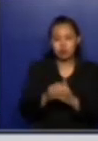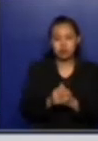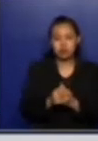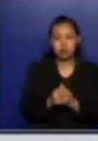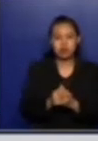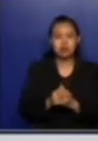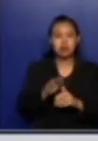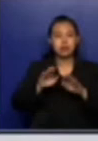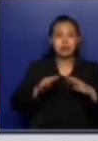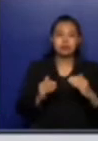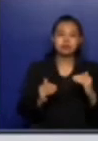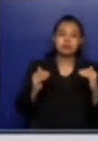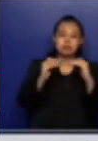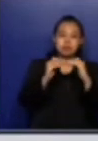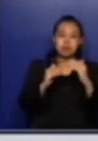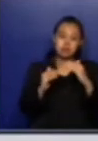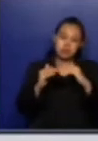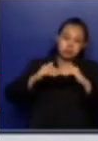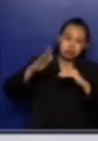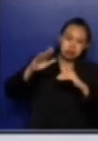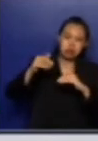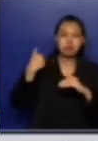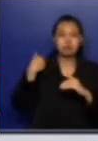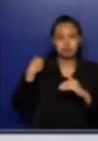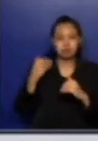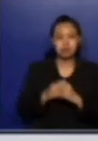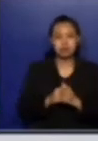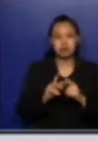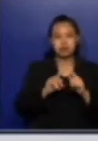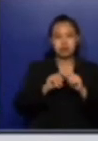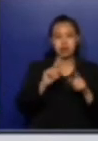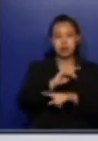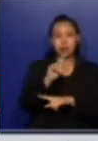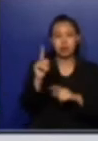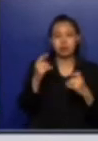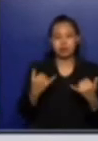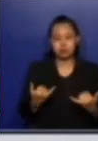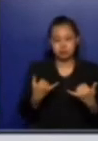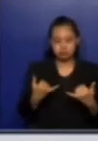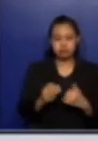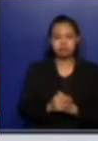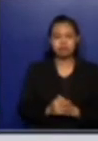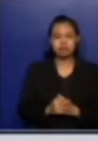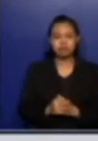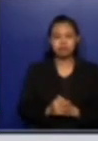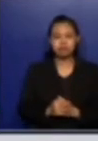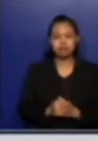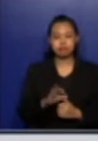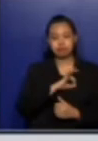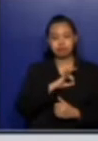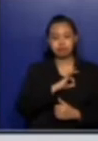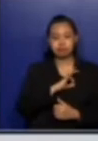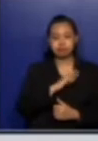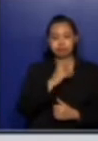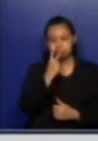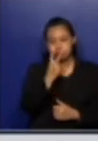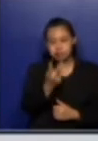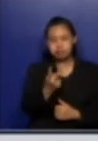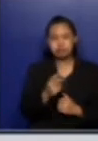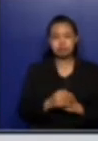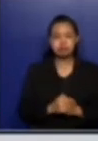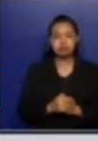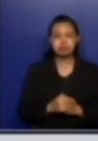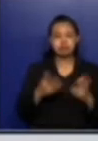หรือเกินดุลได้ซ้ำไปแต่วันนี้นะครับอย่างที่ท่านสมาชิกหลายท่านนะครับว่าท่านพลเ